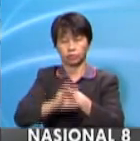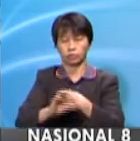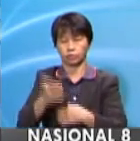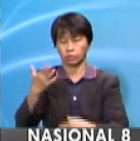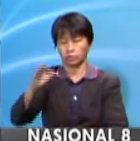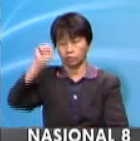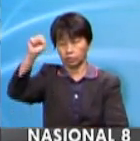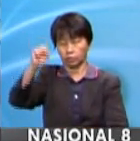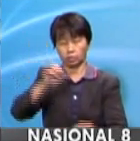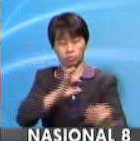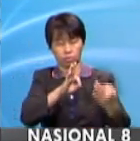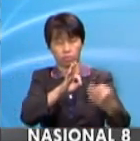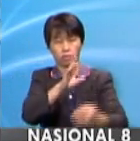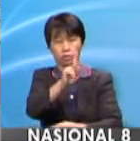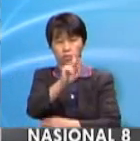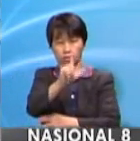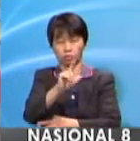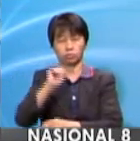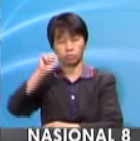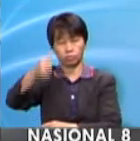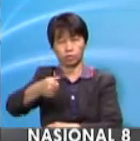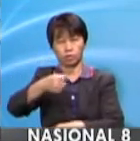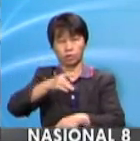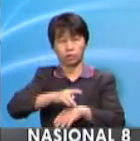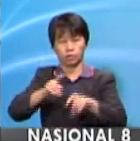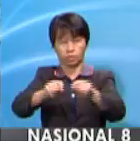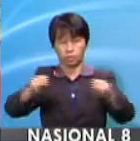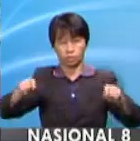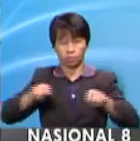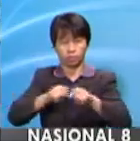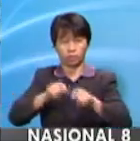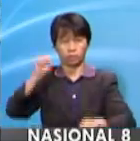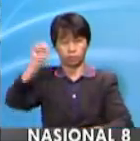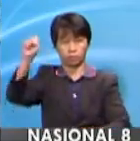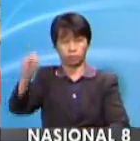ha akan berdepan KL spfc esok di laman